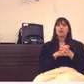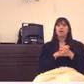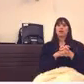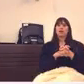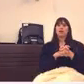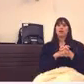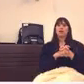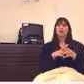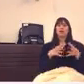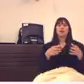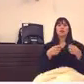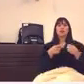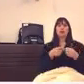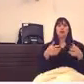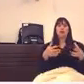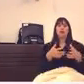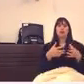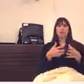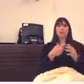חברים,